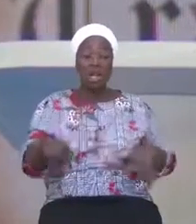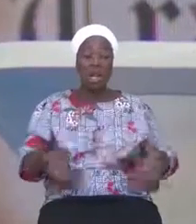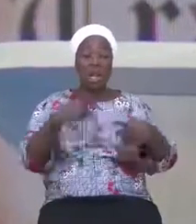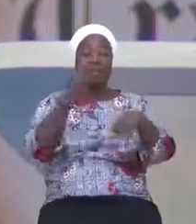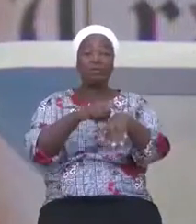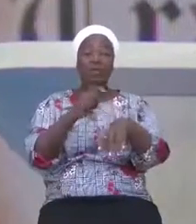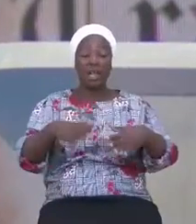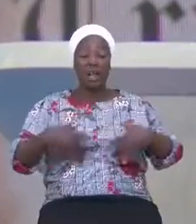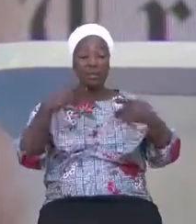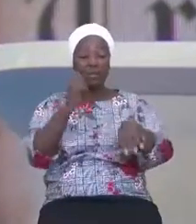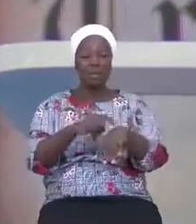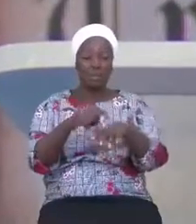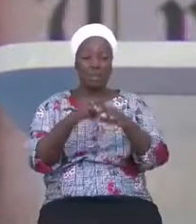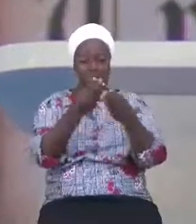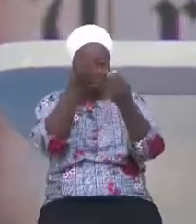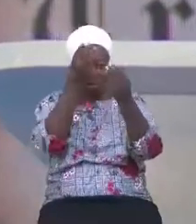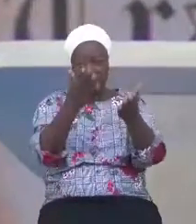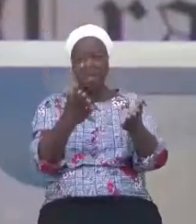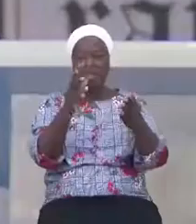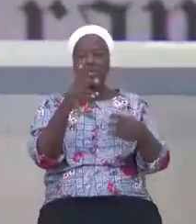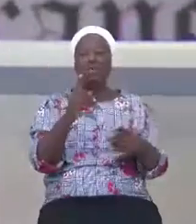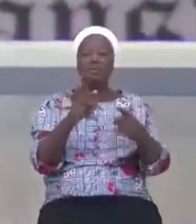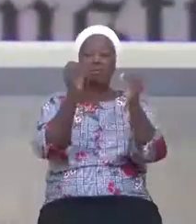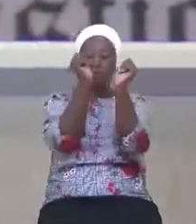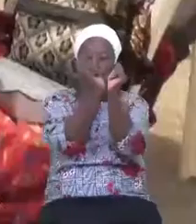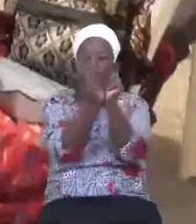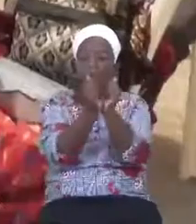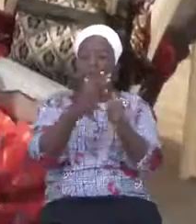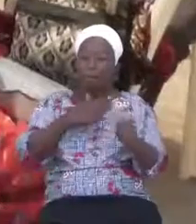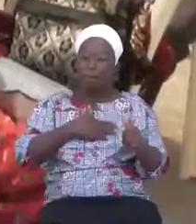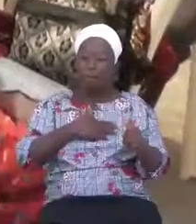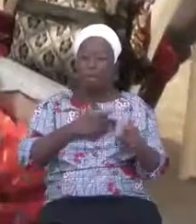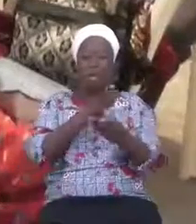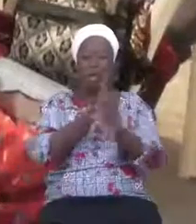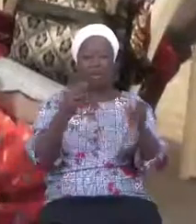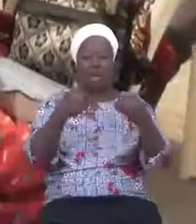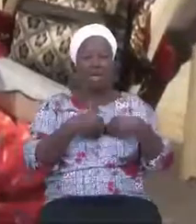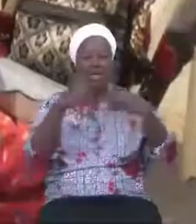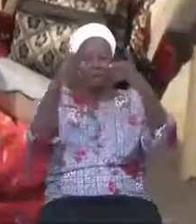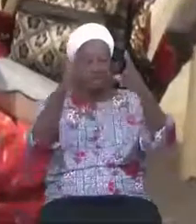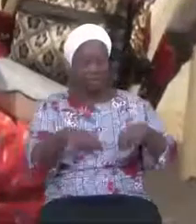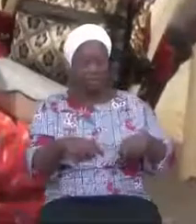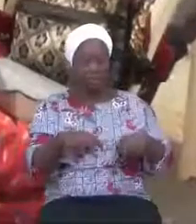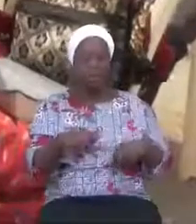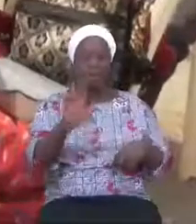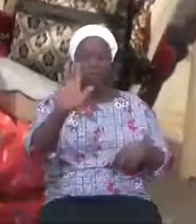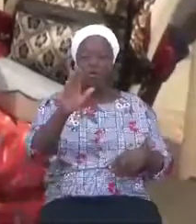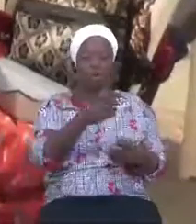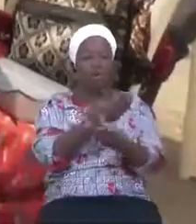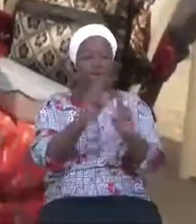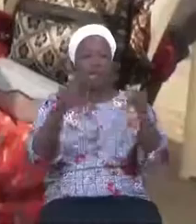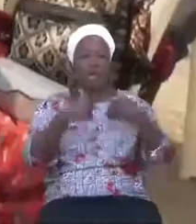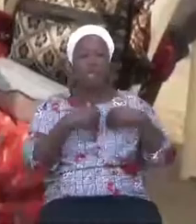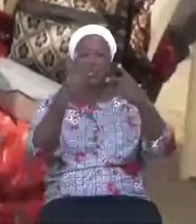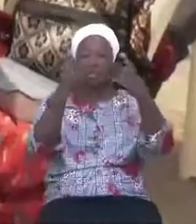retenus dans la servitude. Ma délivrance est venue. Ta délivrance est venue